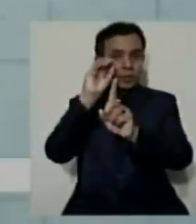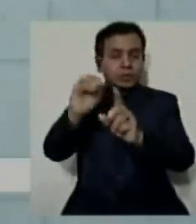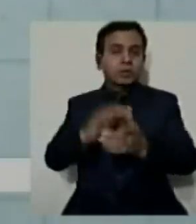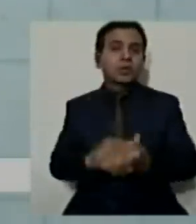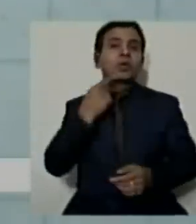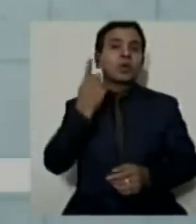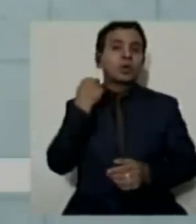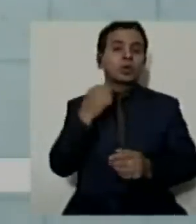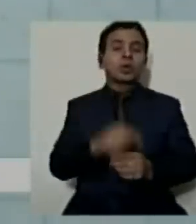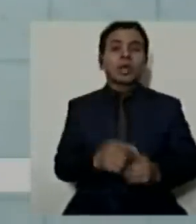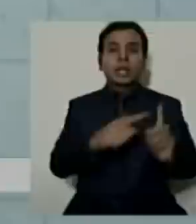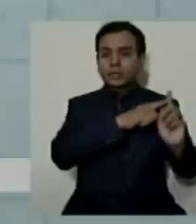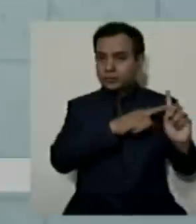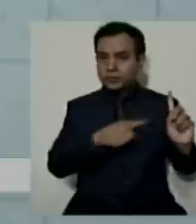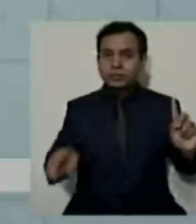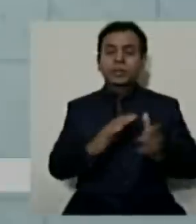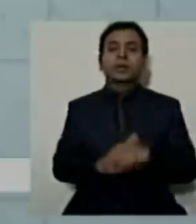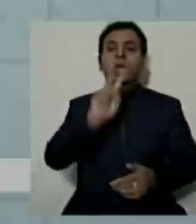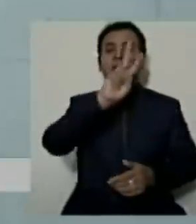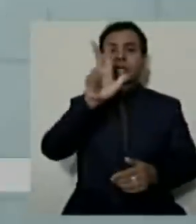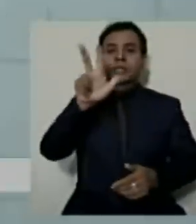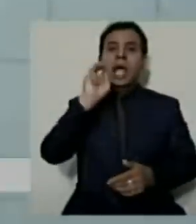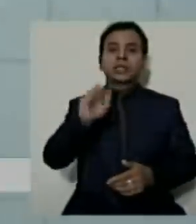28,397 এবং এ পর্যন্ত